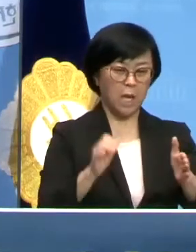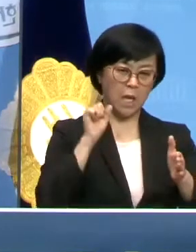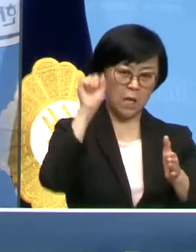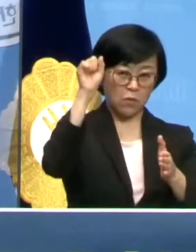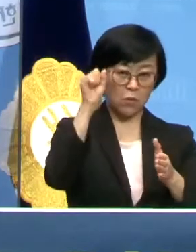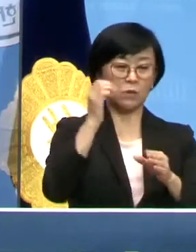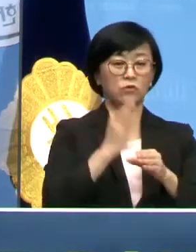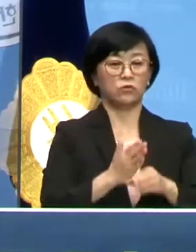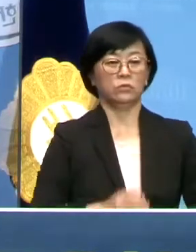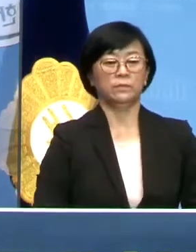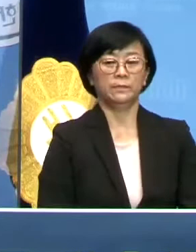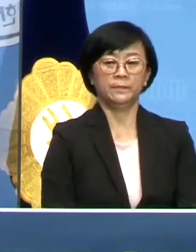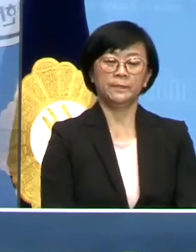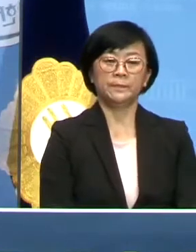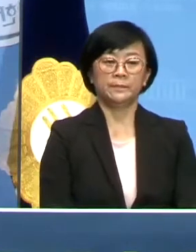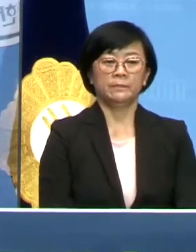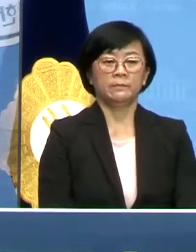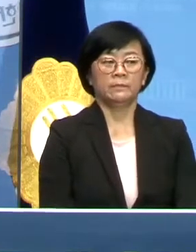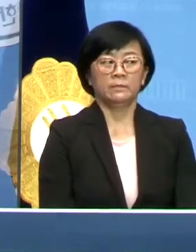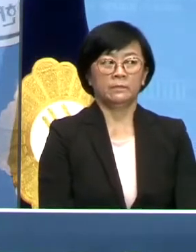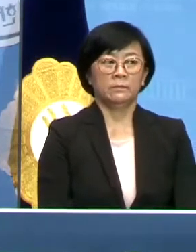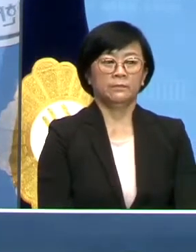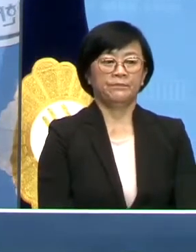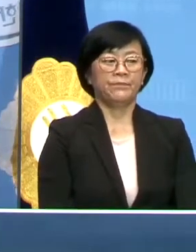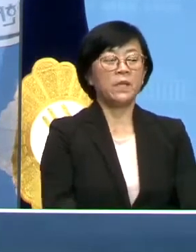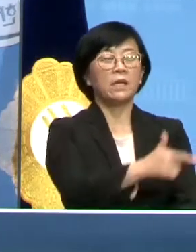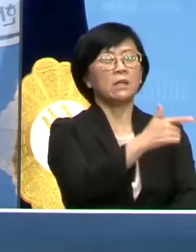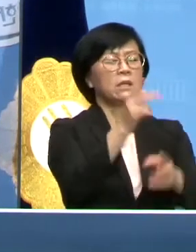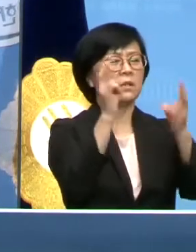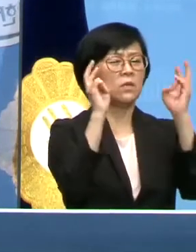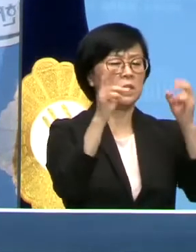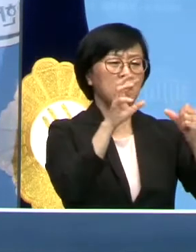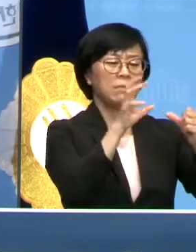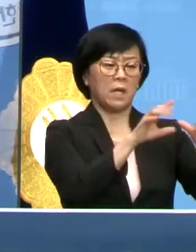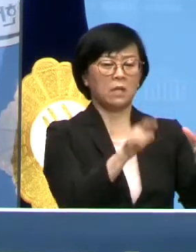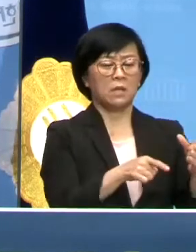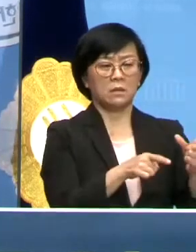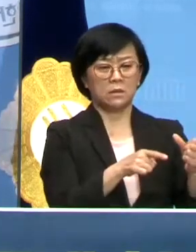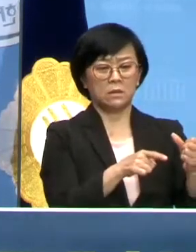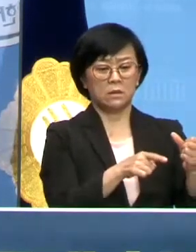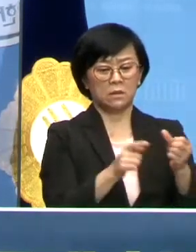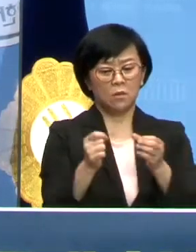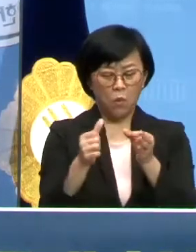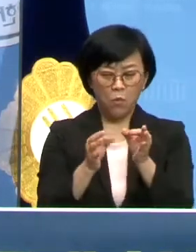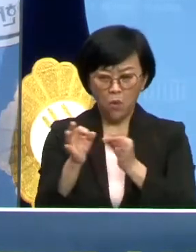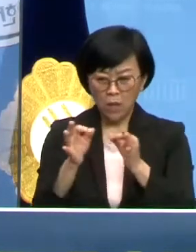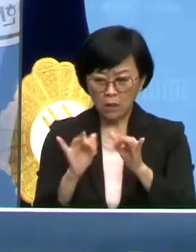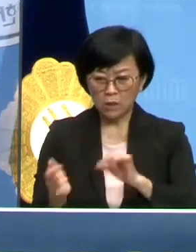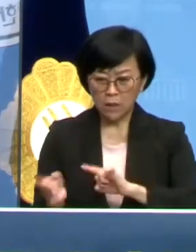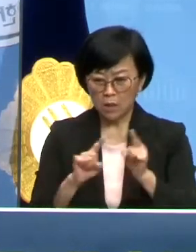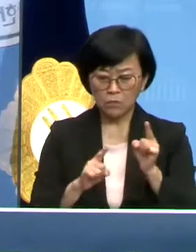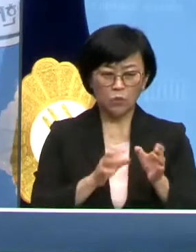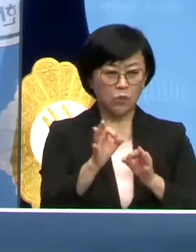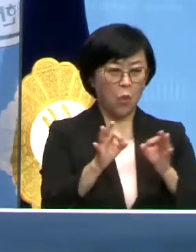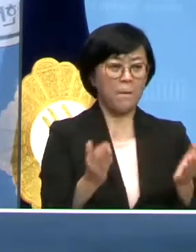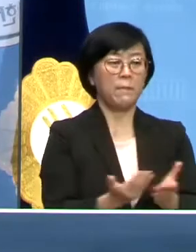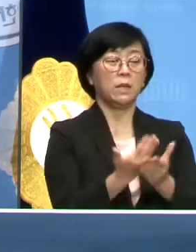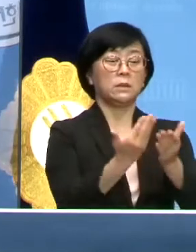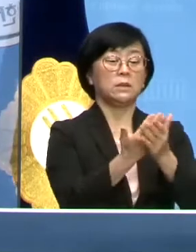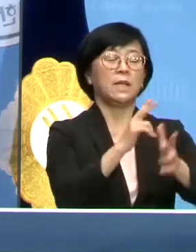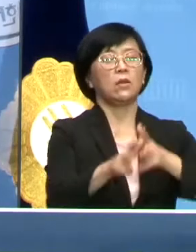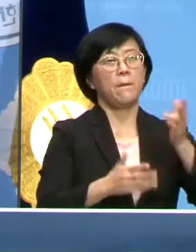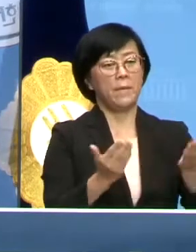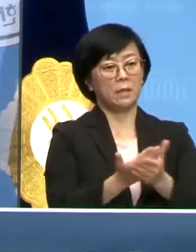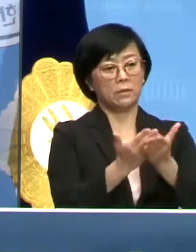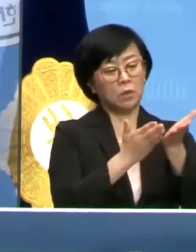농성을 하고 있습니다 대기업을 규제 해서 골목상권을 살리는 유통산업 발전 법의 통과를